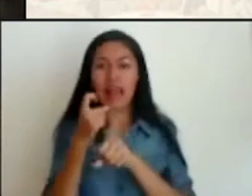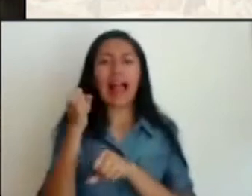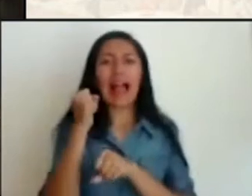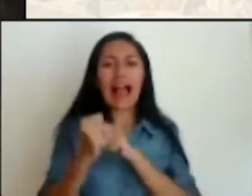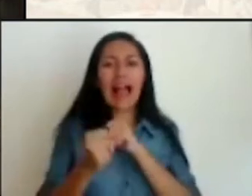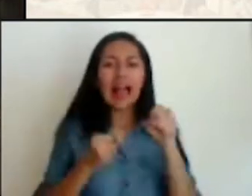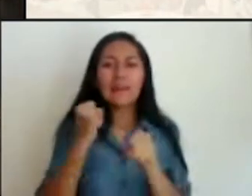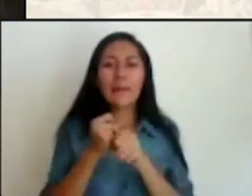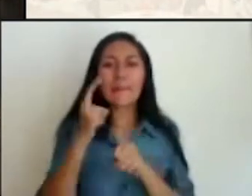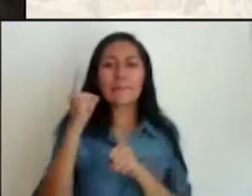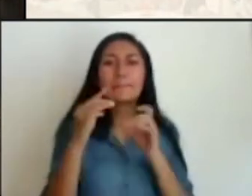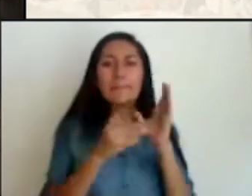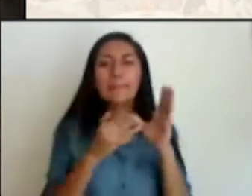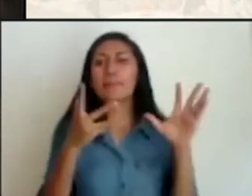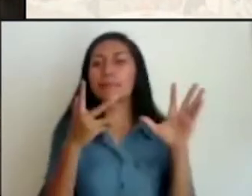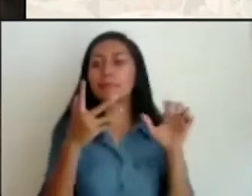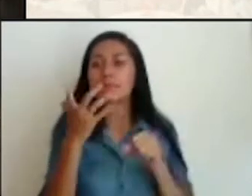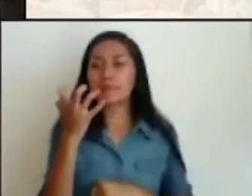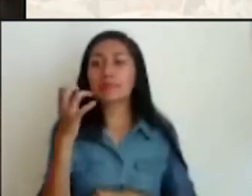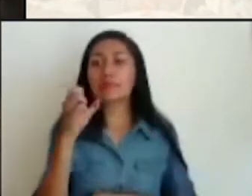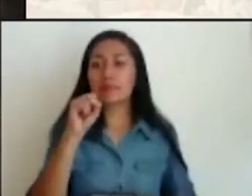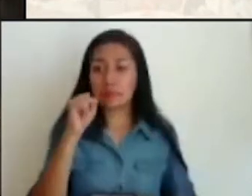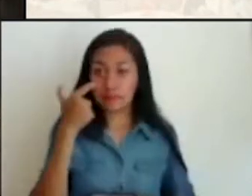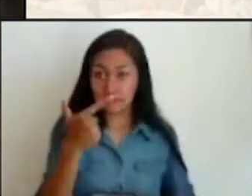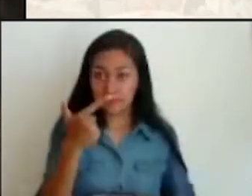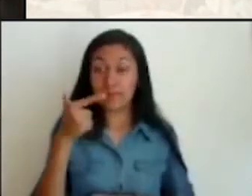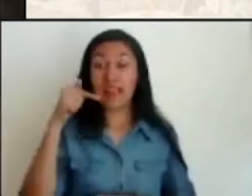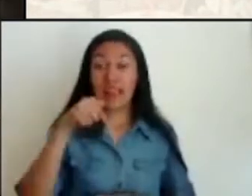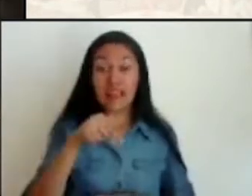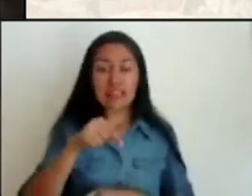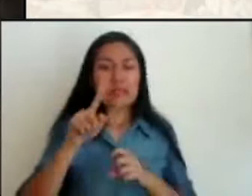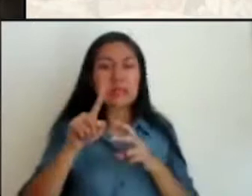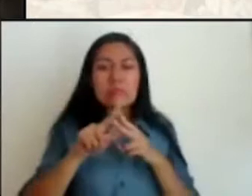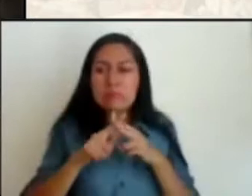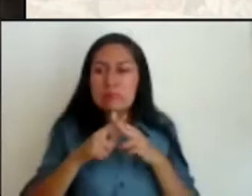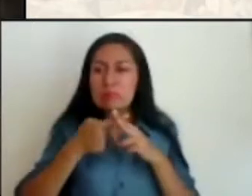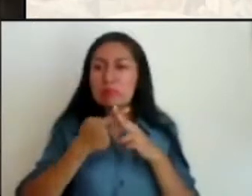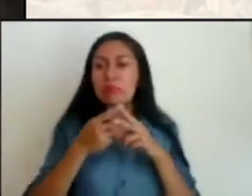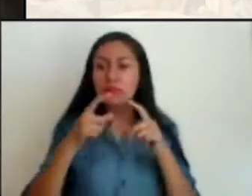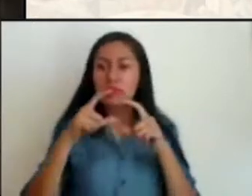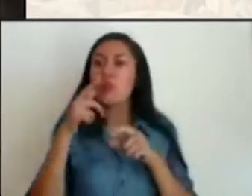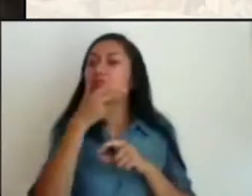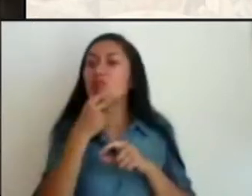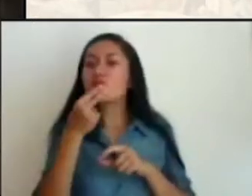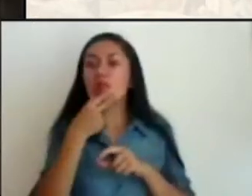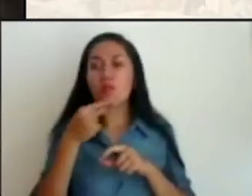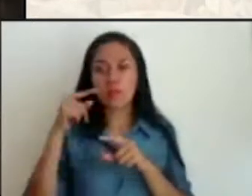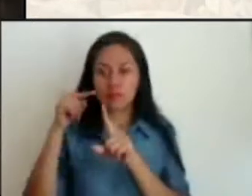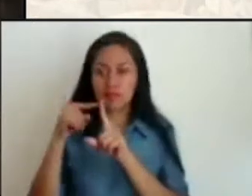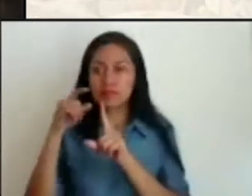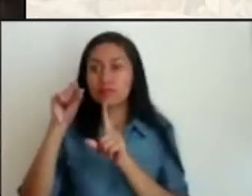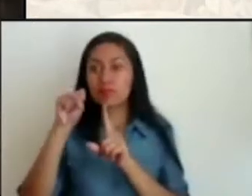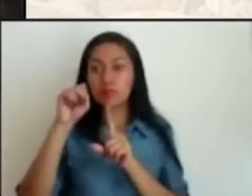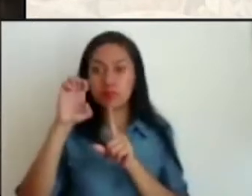1577 e pertenece al primero de los dos años en que fue dogo. Sebastián Veniero, que fue quien